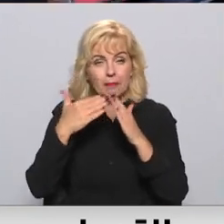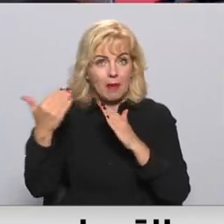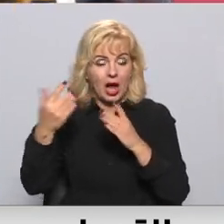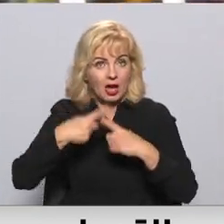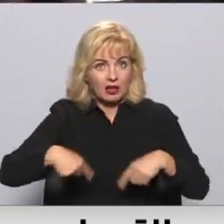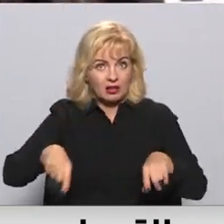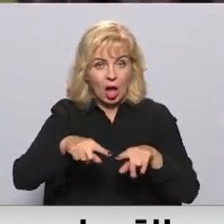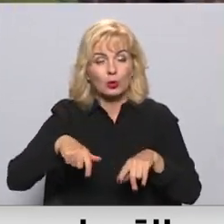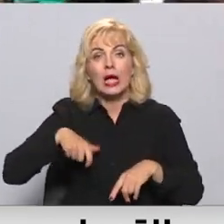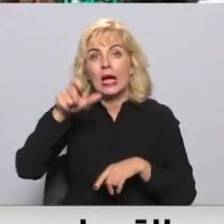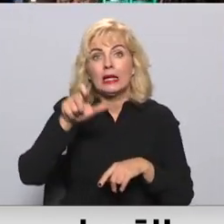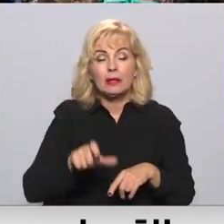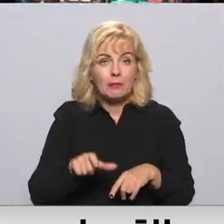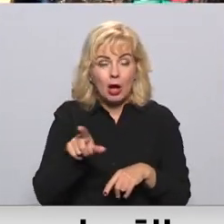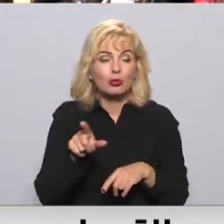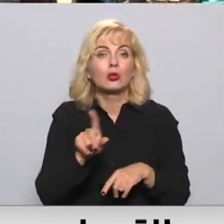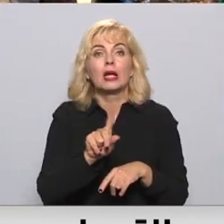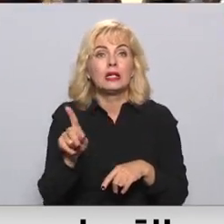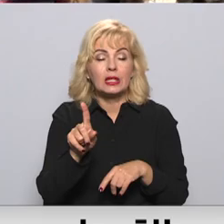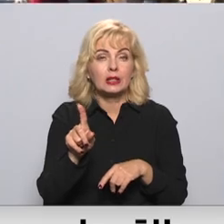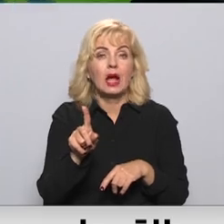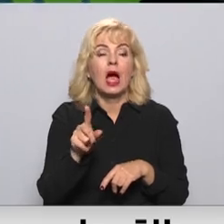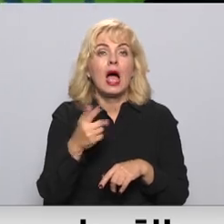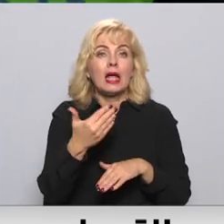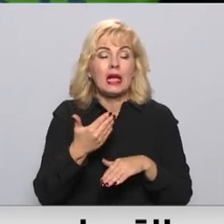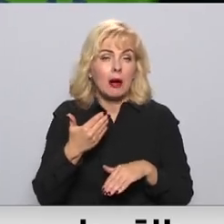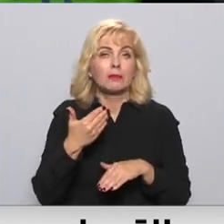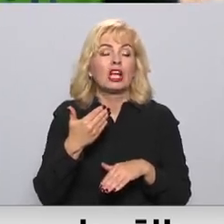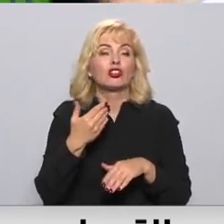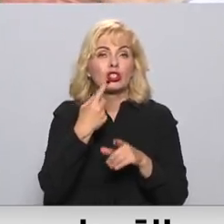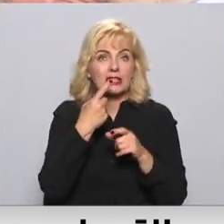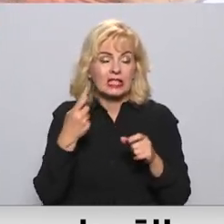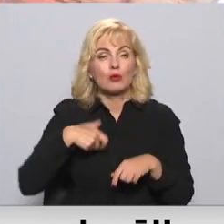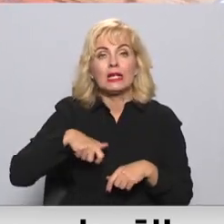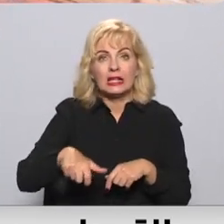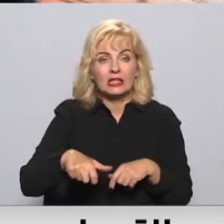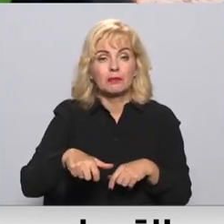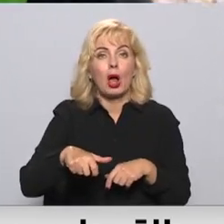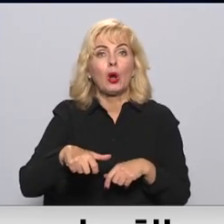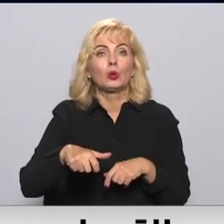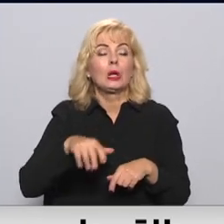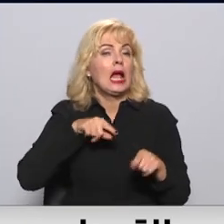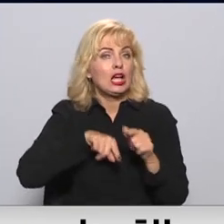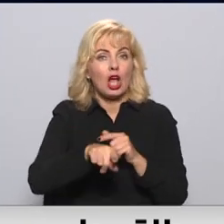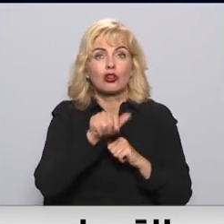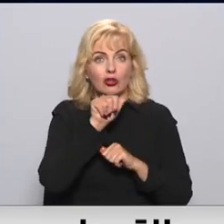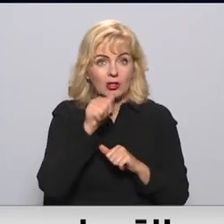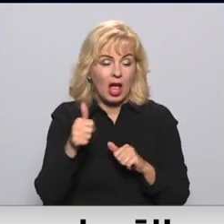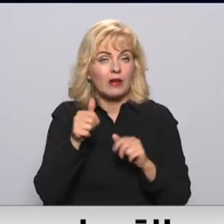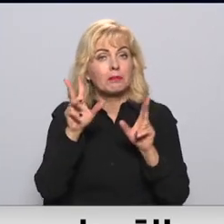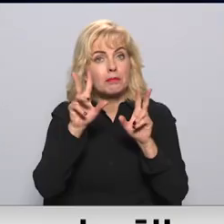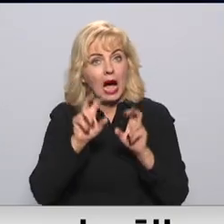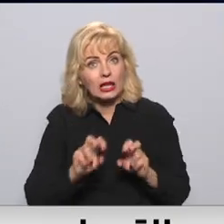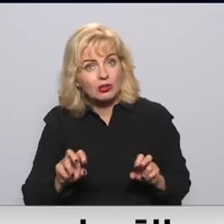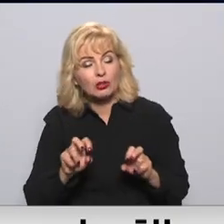teritorijā, un inspektoru redzeslokā ir nonākusi jau iepriekš. Līdz šim brīdim inspektoriem tik tiekšā neizdevās, taču izpētot